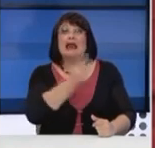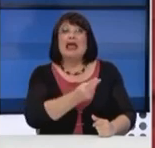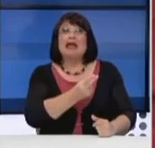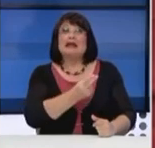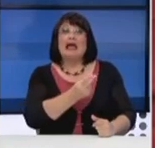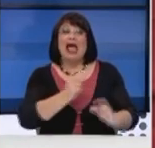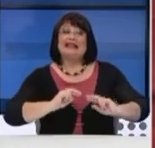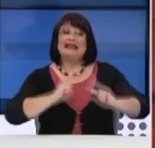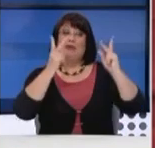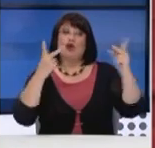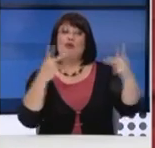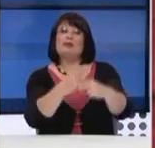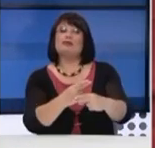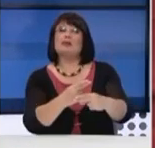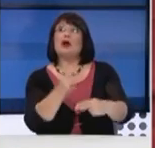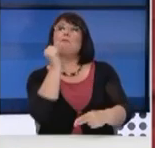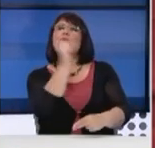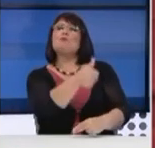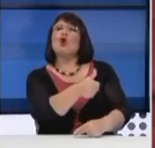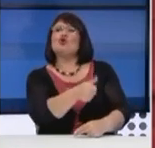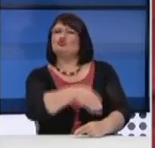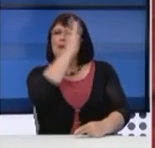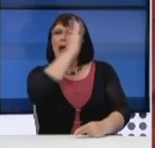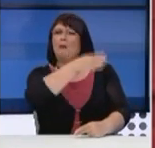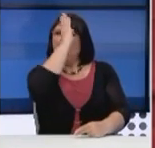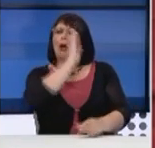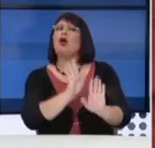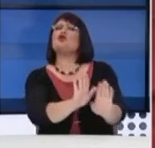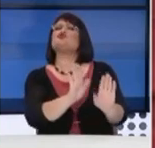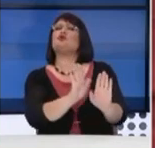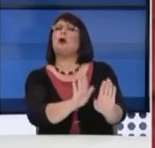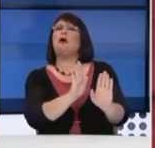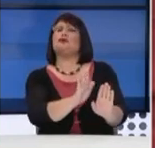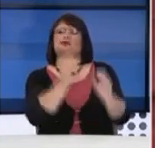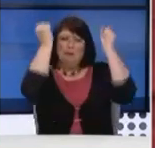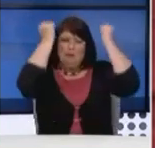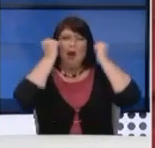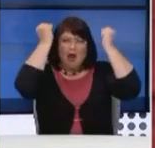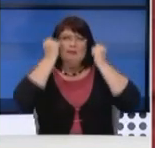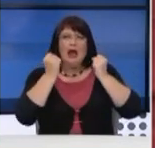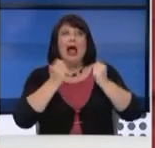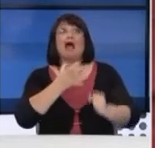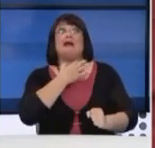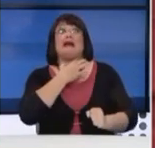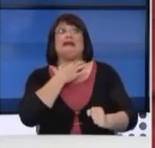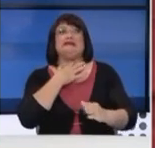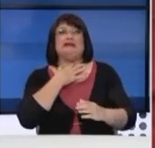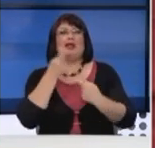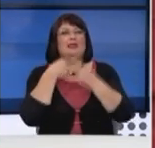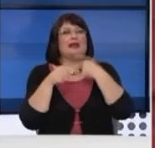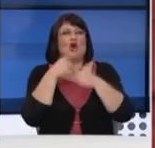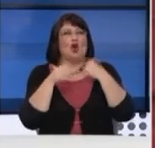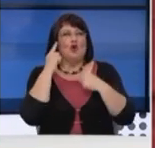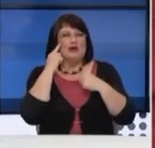τον αντίπαλό σου όταν αυτοϋπονομεύεται. Και αν χρειαστεί να ορίεσαι τι είναι αυτά που κάνεις για